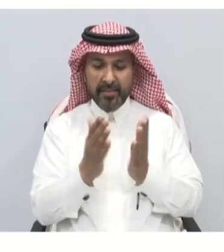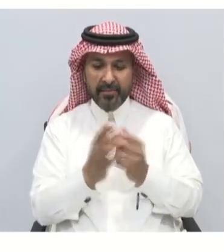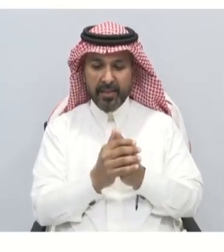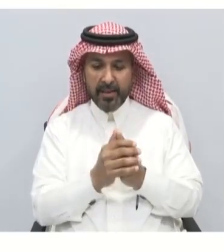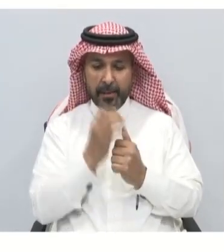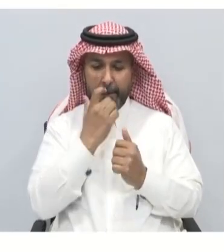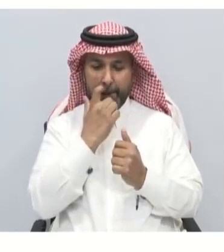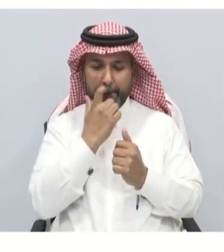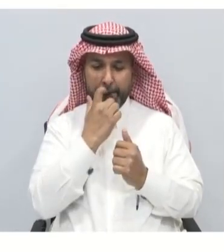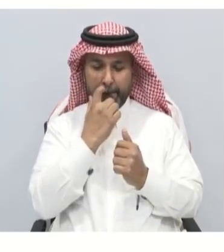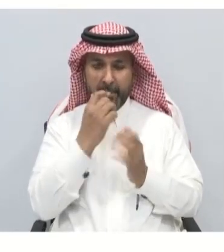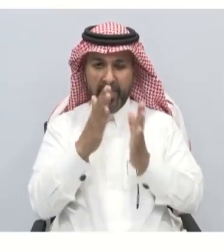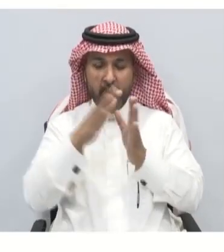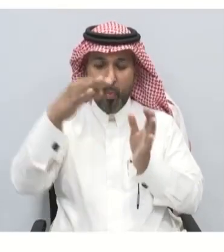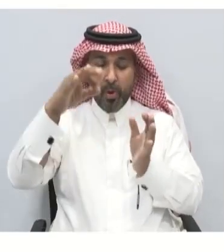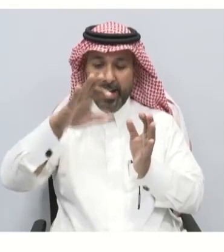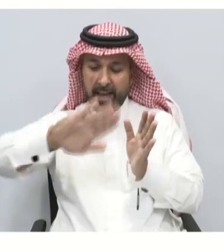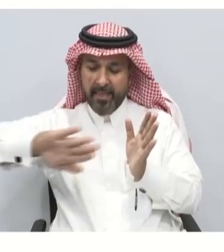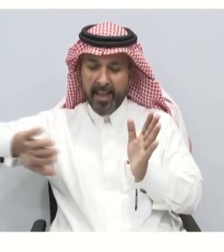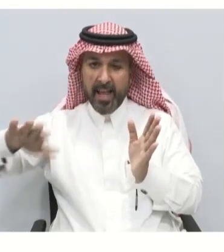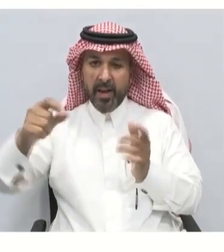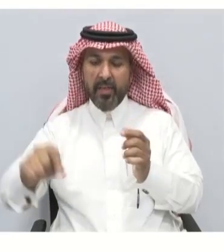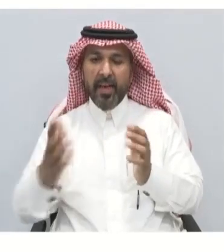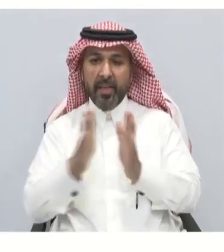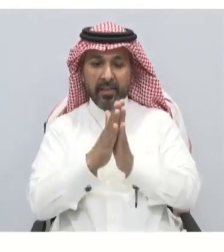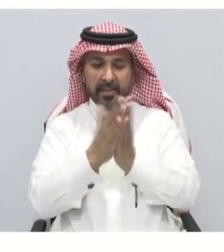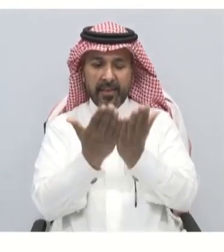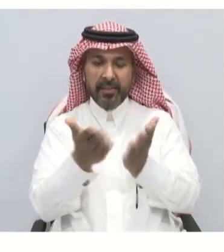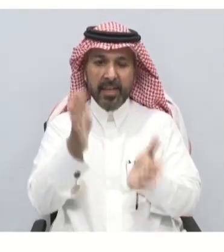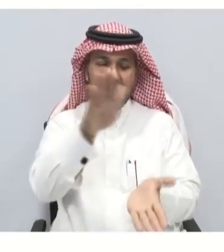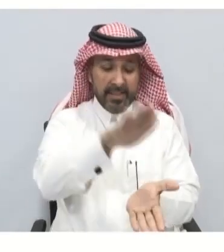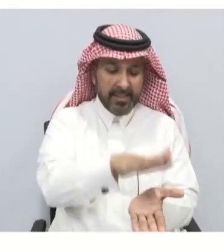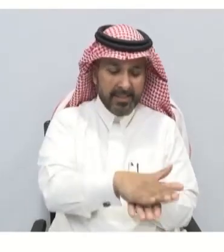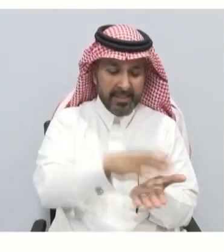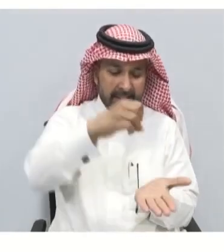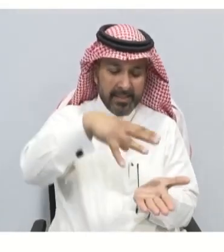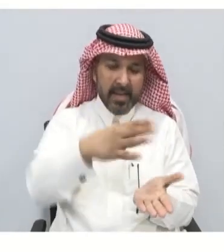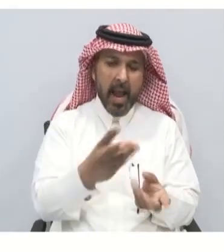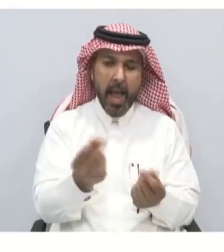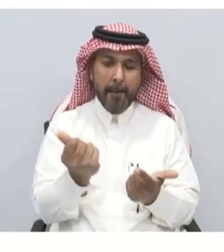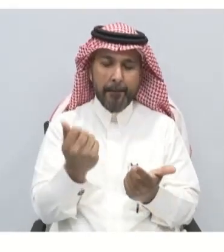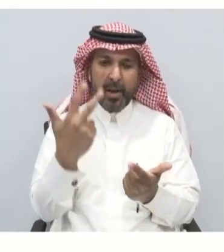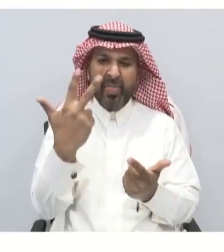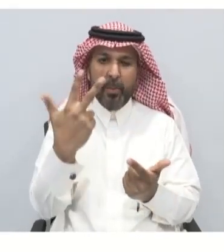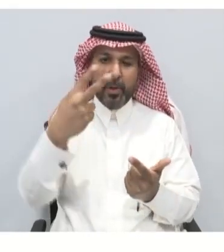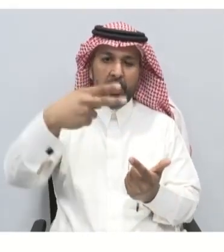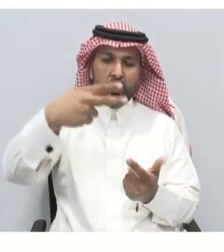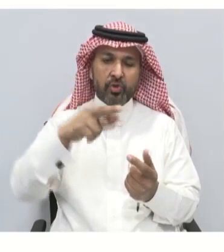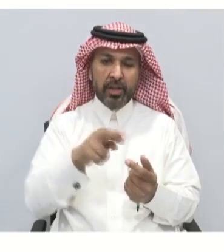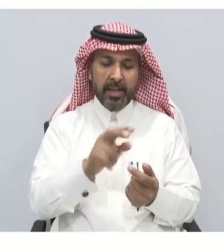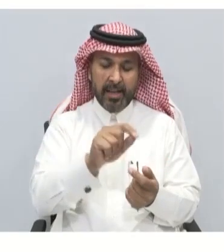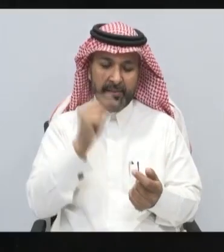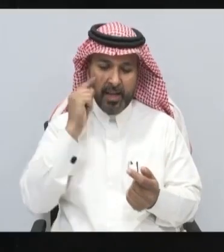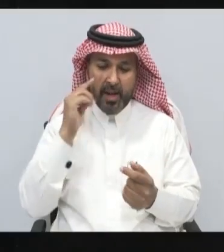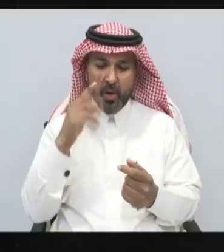ريالا فكم ورقه من كل نوع قام بتصويرها كيف ممكن نعرف كم